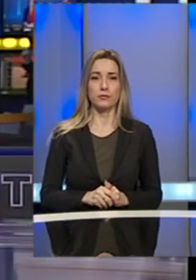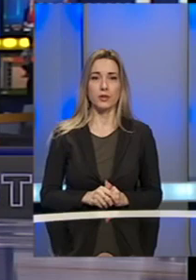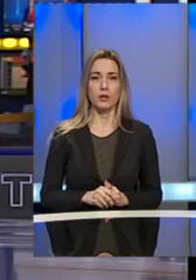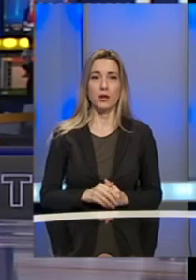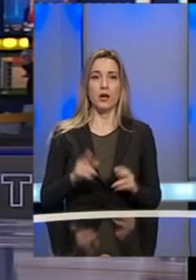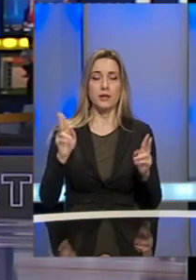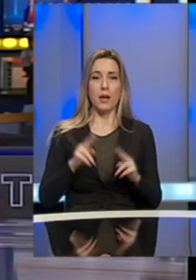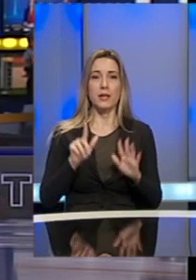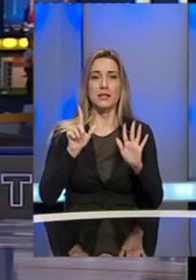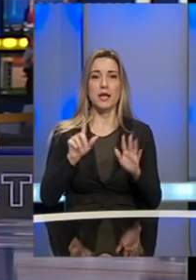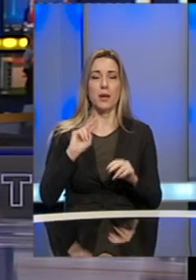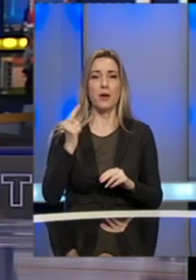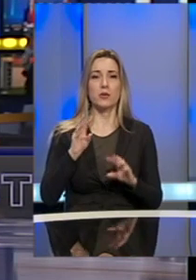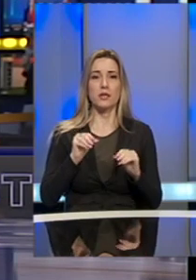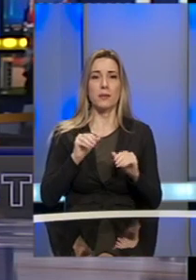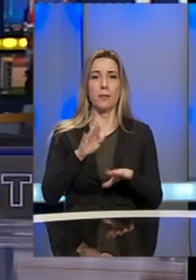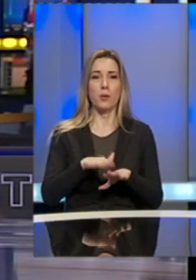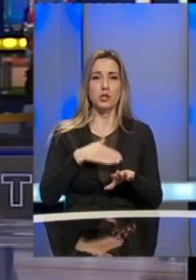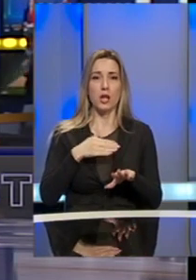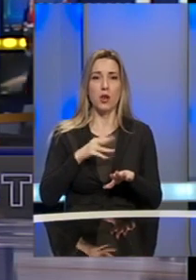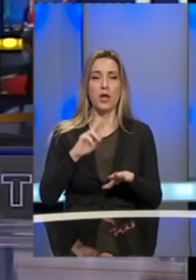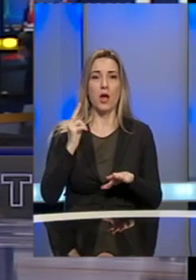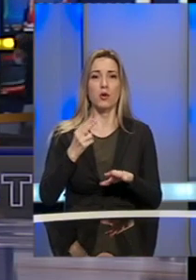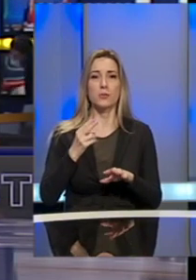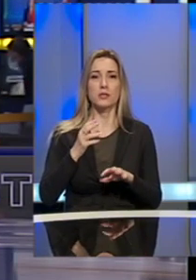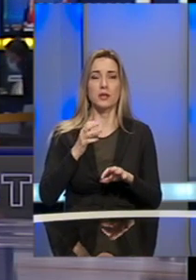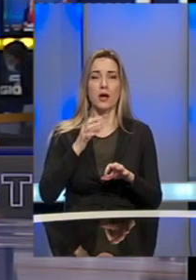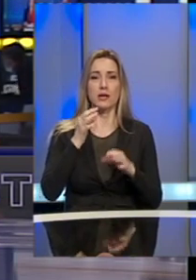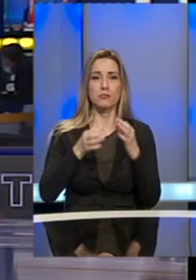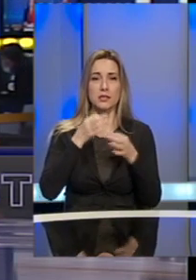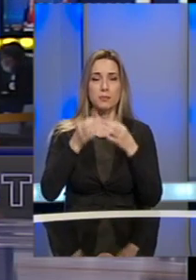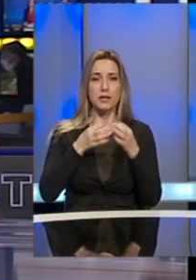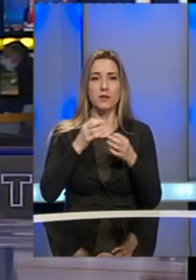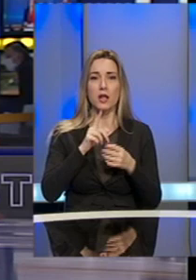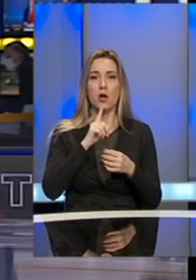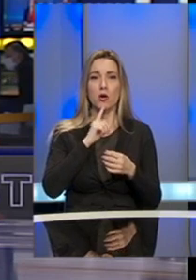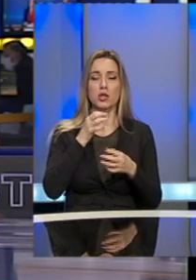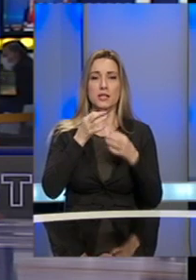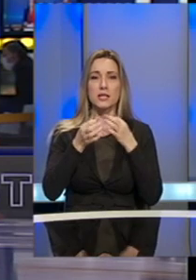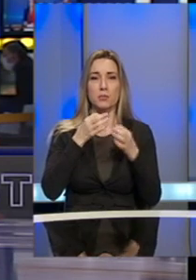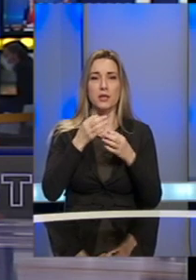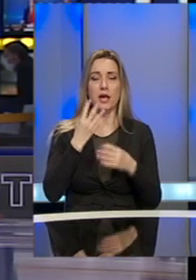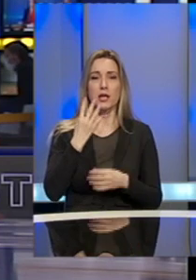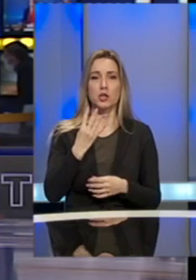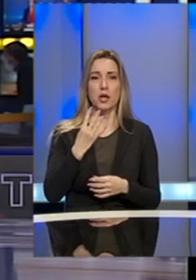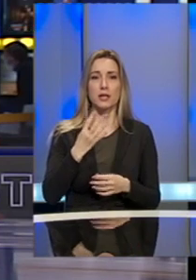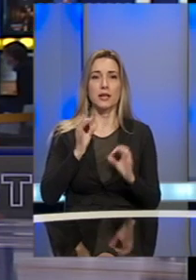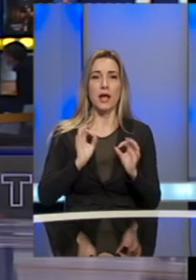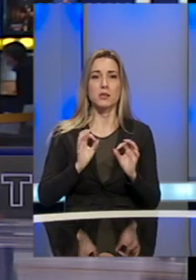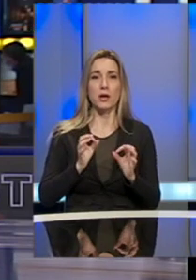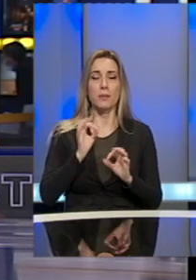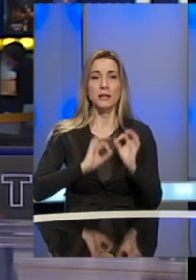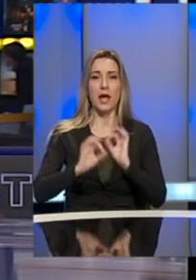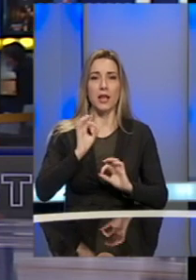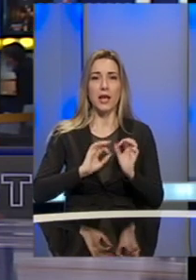U najmanje 7 evropskih zemalja počelo je evropsko kliničko ispitivanje tokom kojeg će se ispitati 4 eksperimentalna